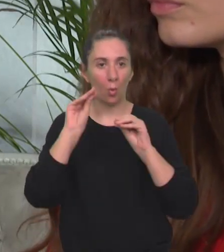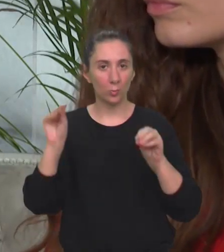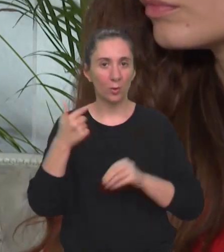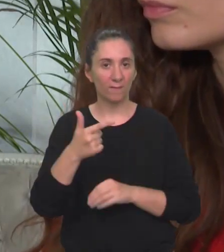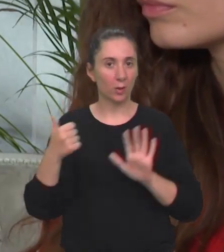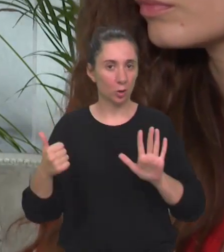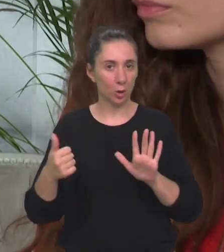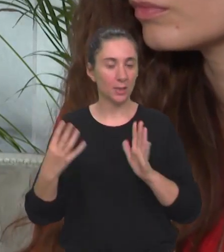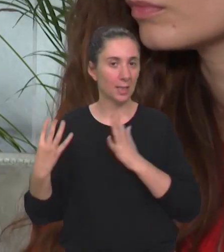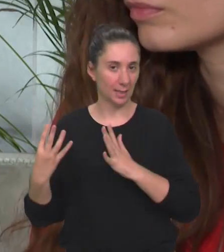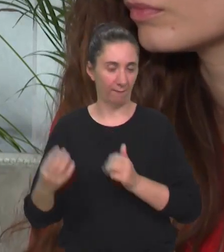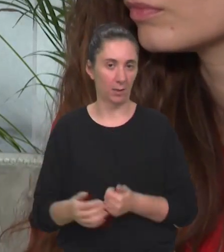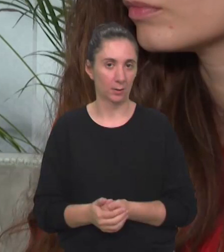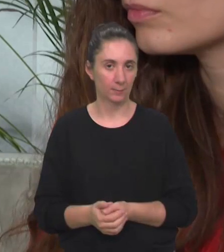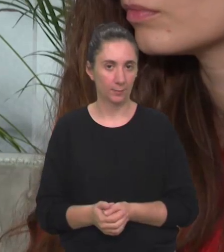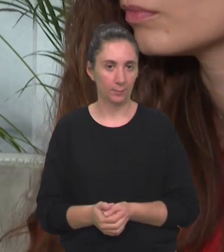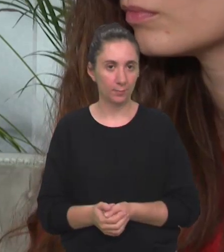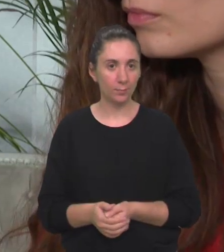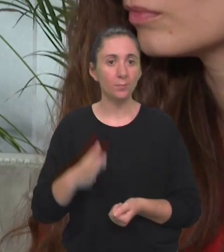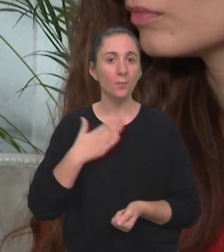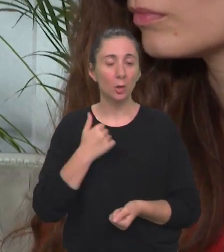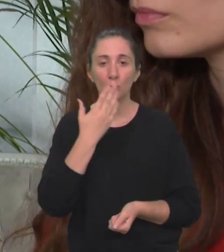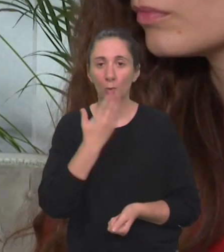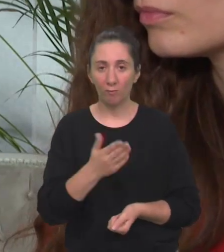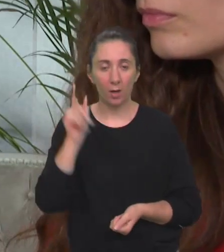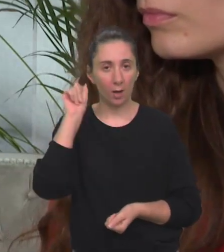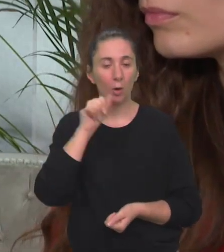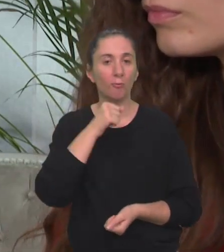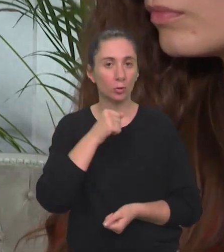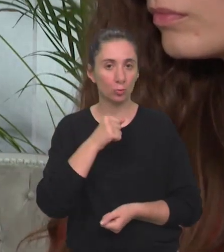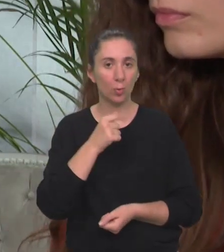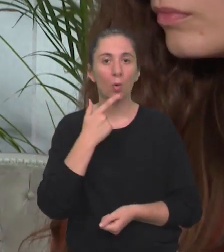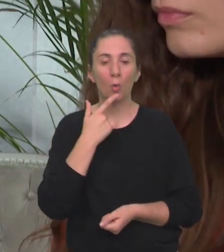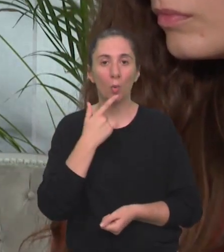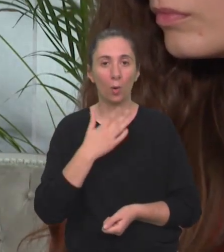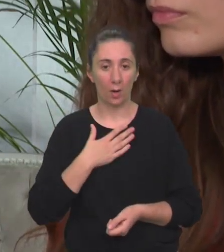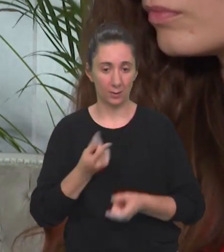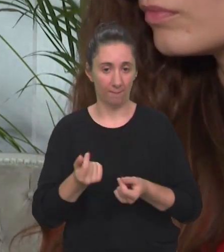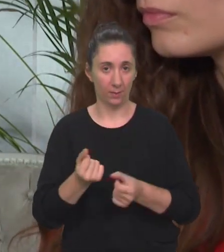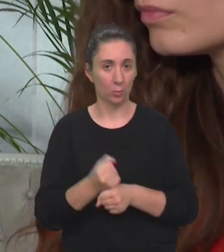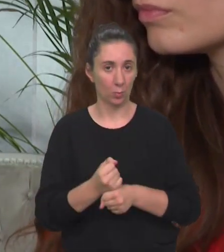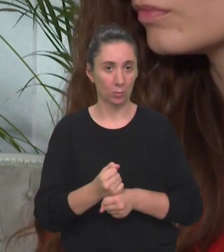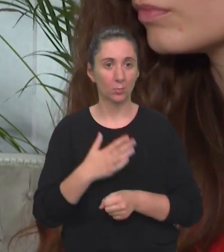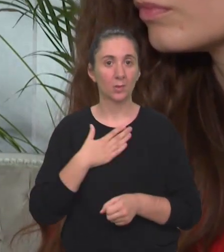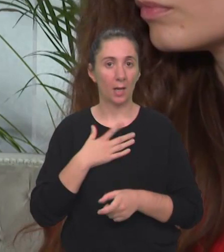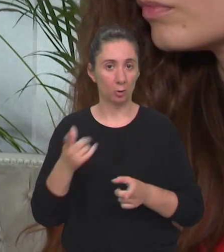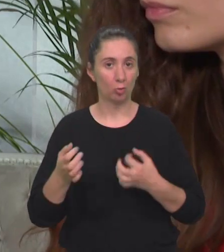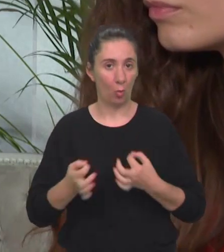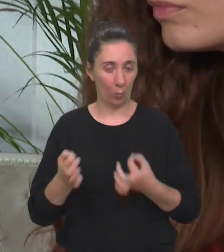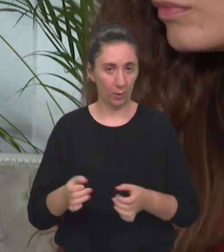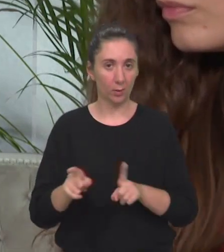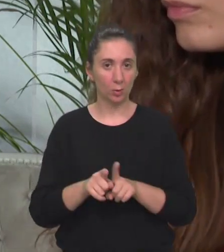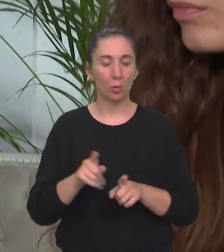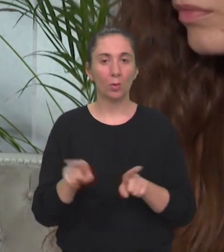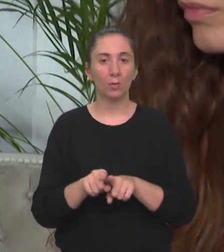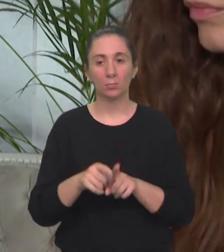obilježava 26.9. Evo, želimo se zahvaliti Karlovačkoj županiji koja nas je financijski podržala za našu obljetnicu, a također